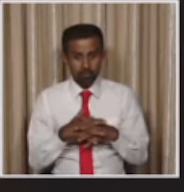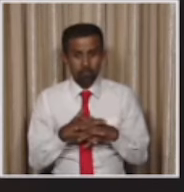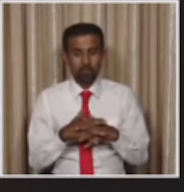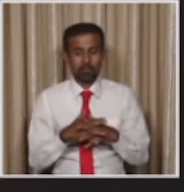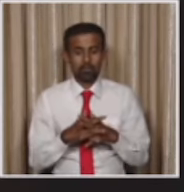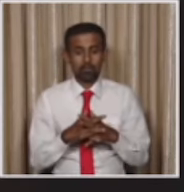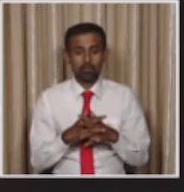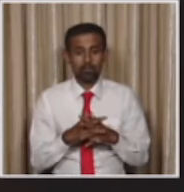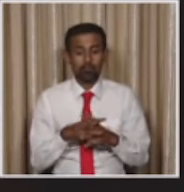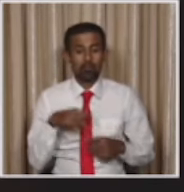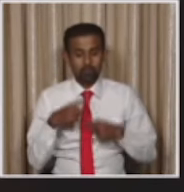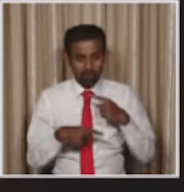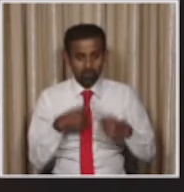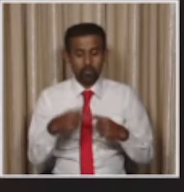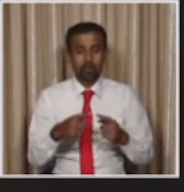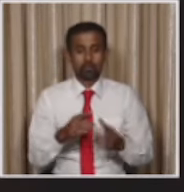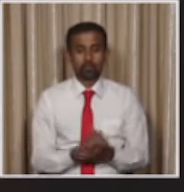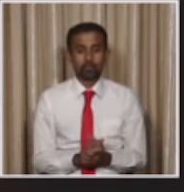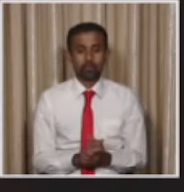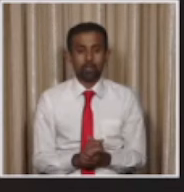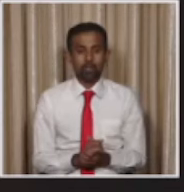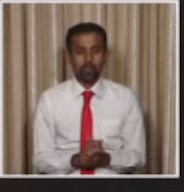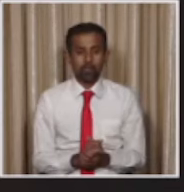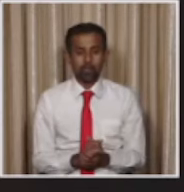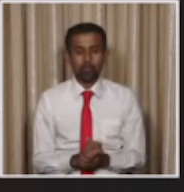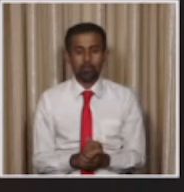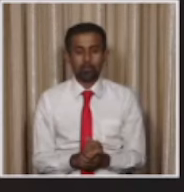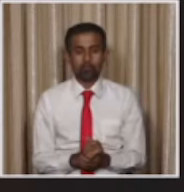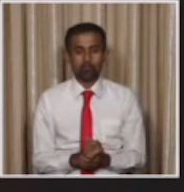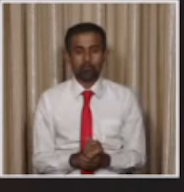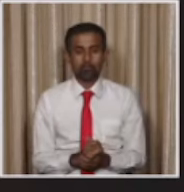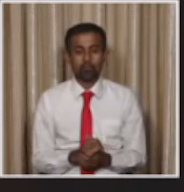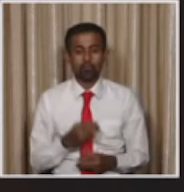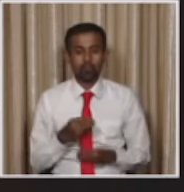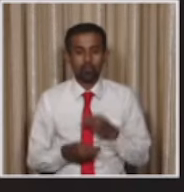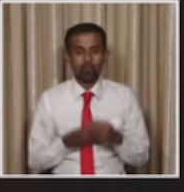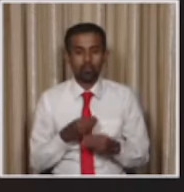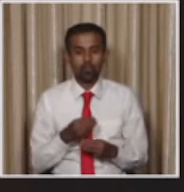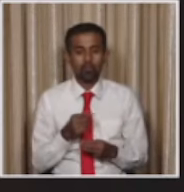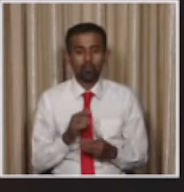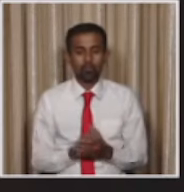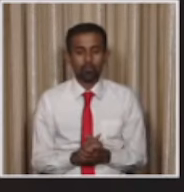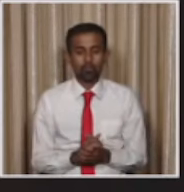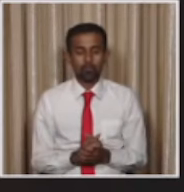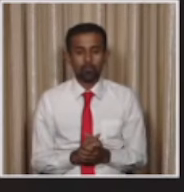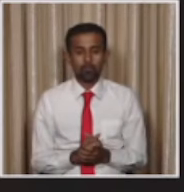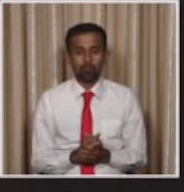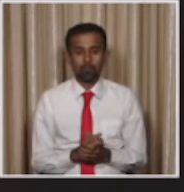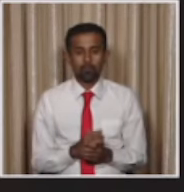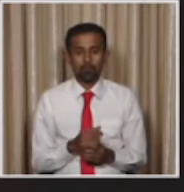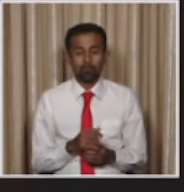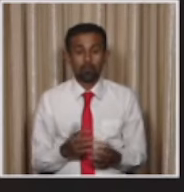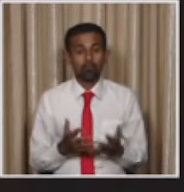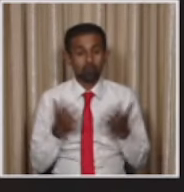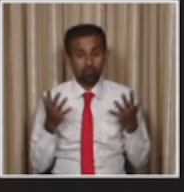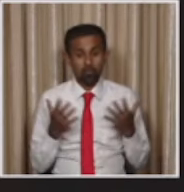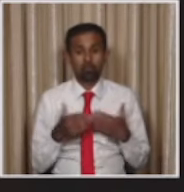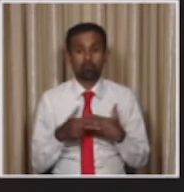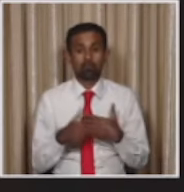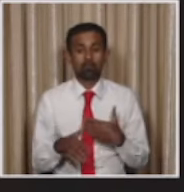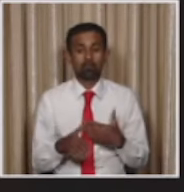දිගටම කතා කළා. එතකොට ඒවත් මේ ව්‍යාපාරිකයින්ගේ බංකොලොත්භාවයට විශාල වශයෙන් හේතුවක්